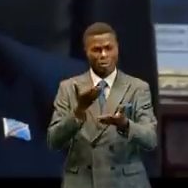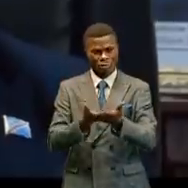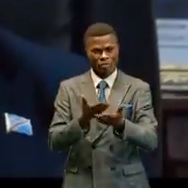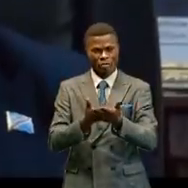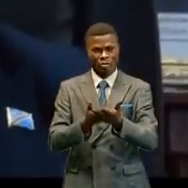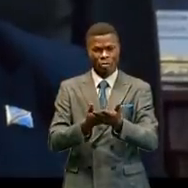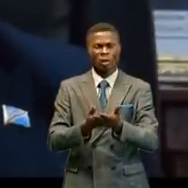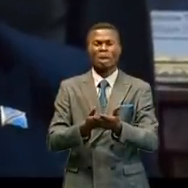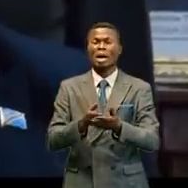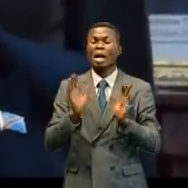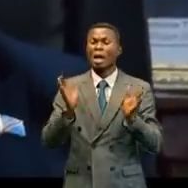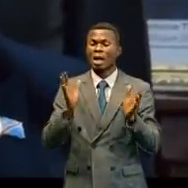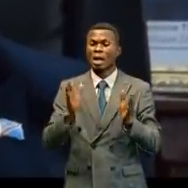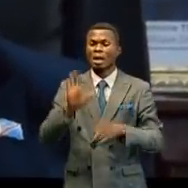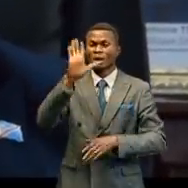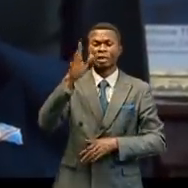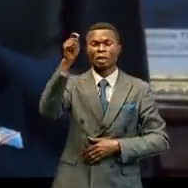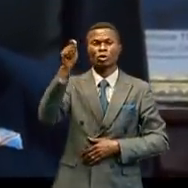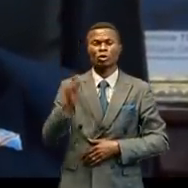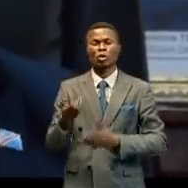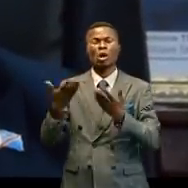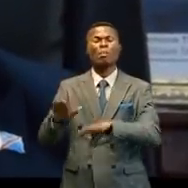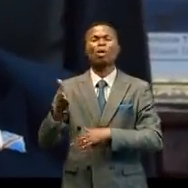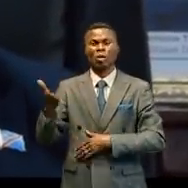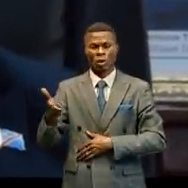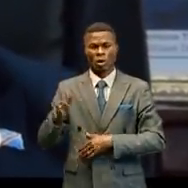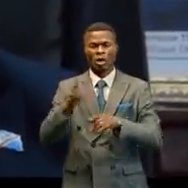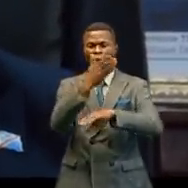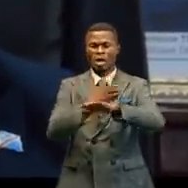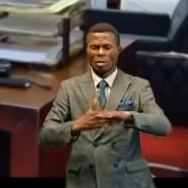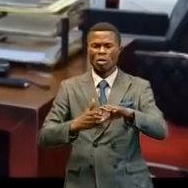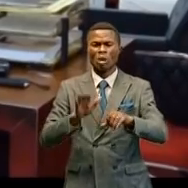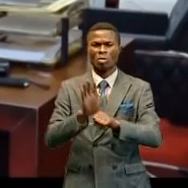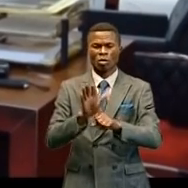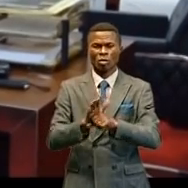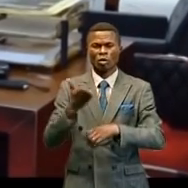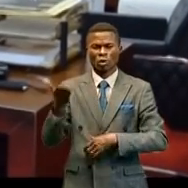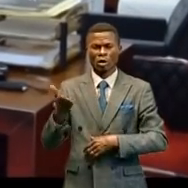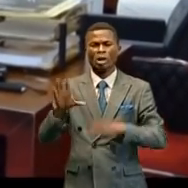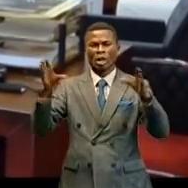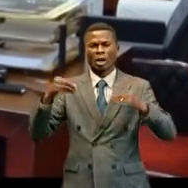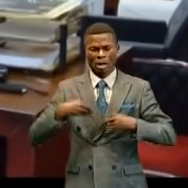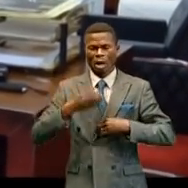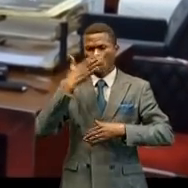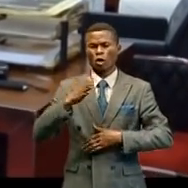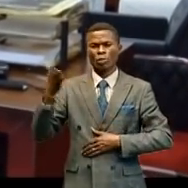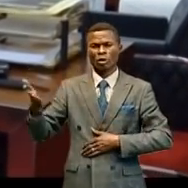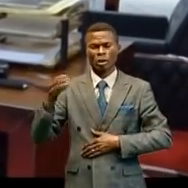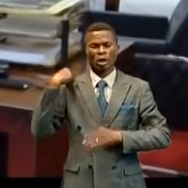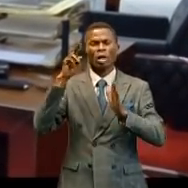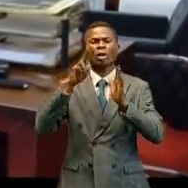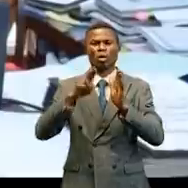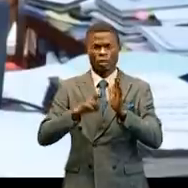a coûté la vie à 5 de nos vaillants militaires et blessé 7 autres qui ont été admis en soins. Le